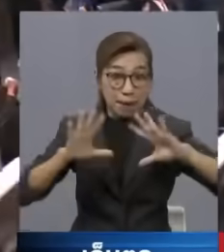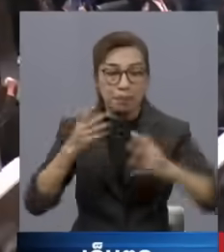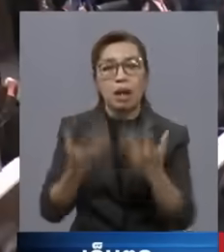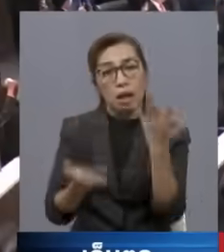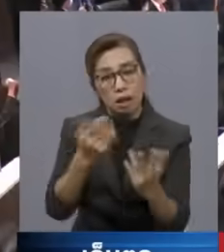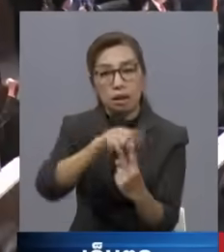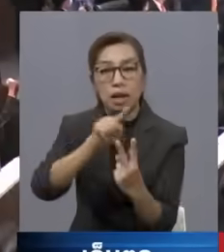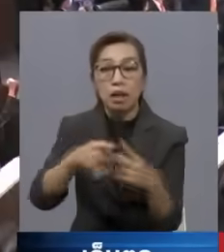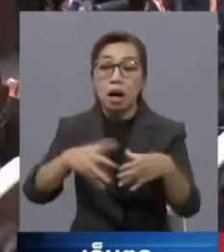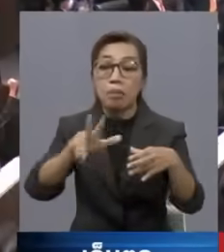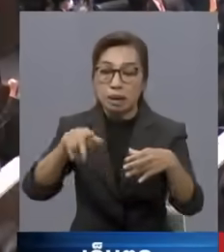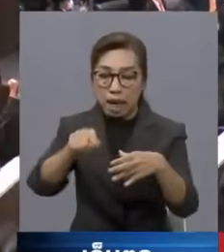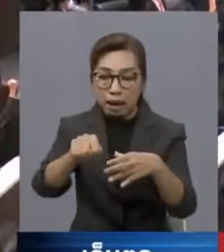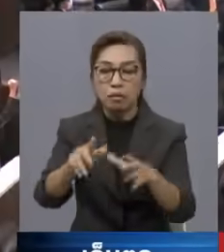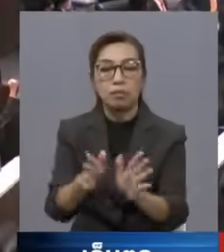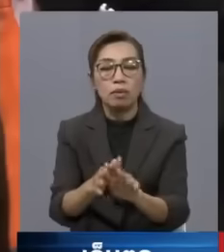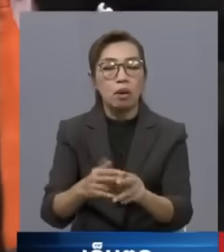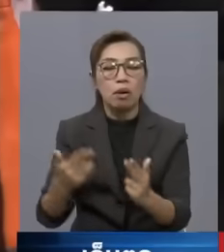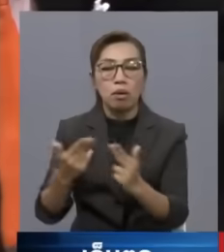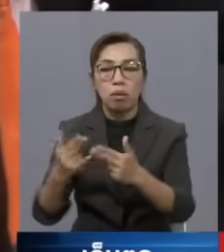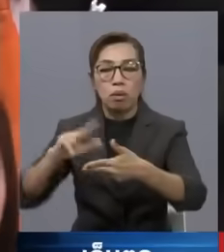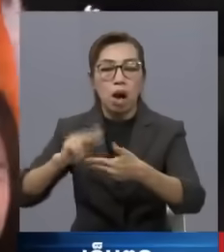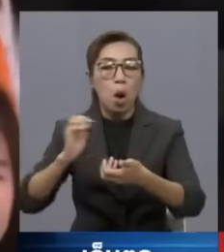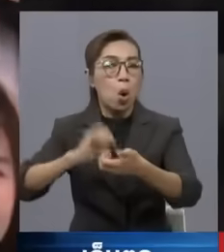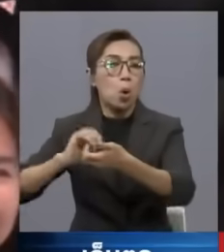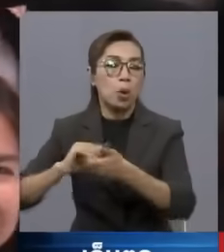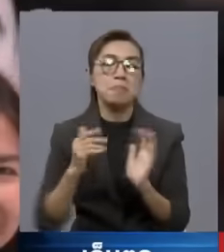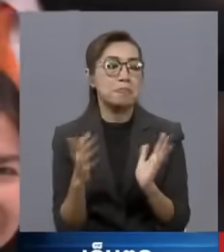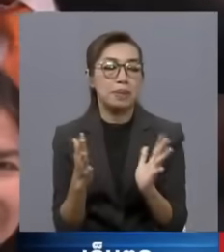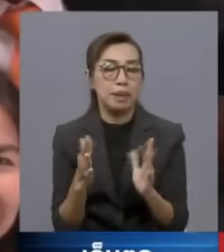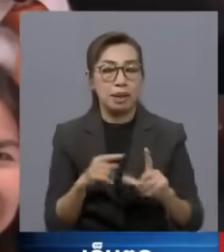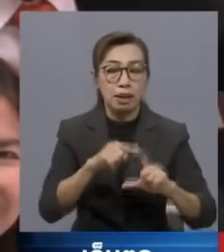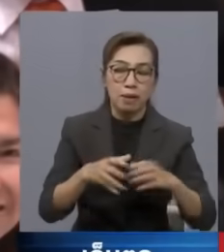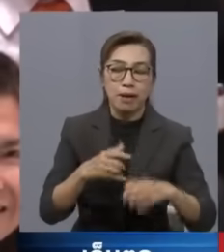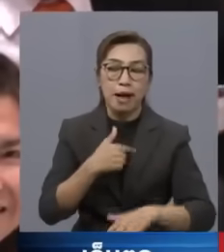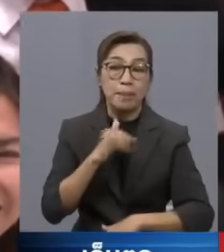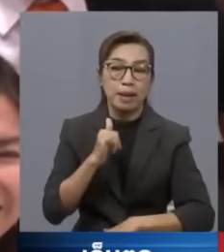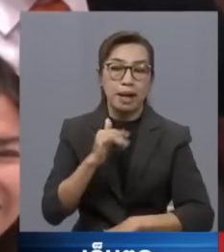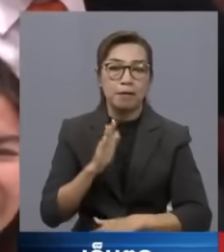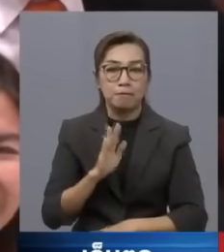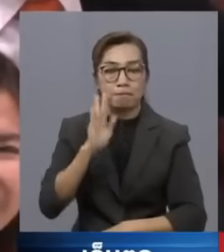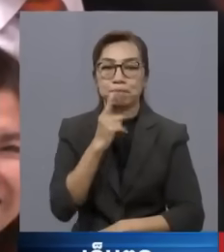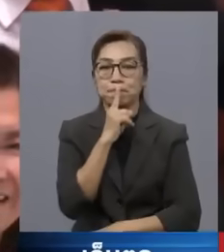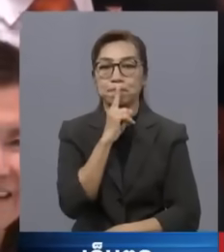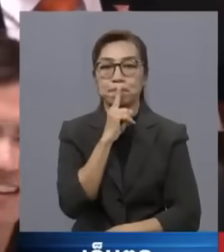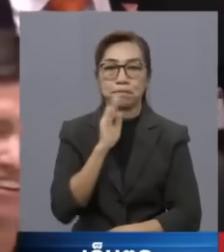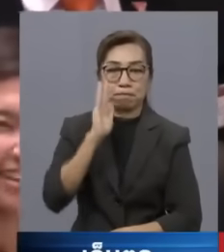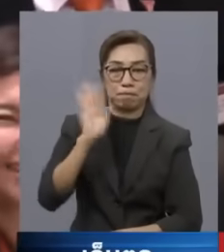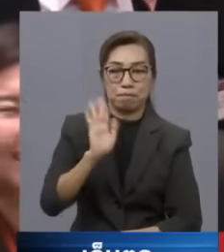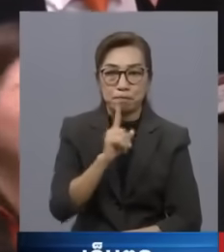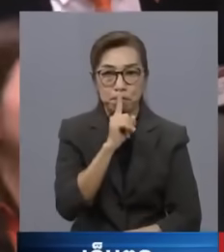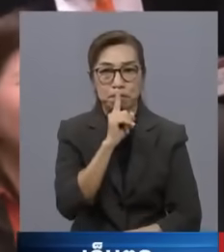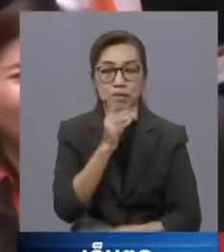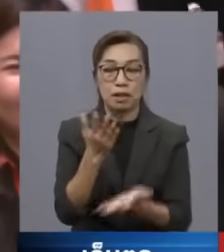เพื่อไทยทำให้ก้าวไกลไว้วางใจว่าไม่เอา 2ลุงมาร่วมโหวตก้าวไกลเขาอาจจะช่วยโหวตแบบงดออกเสียงและอนาคต